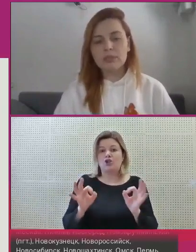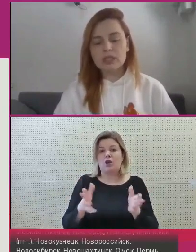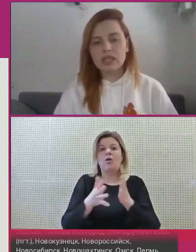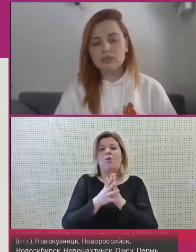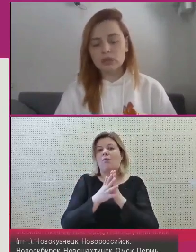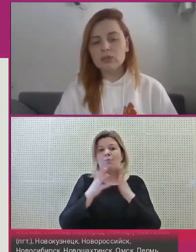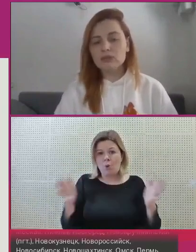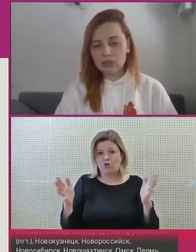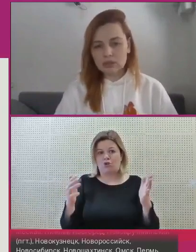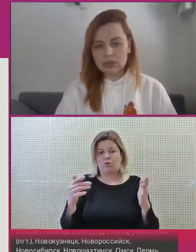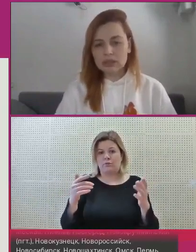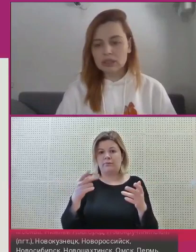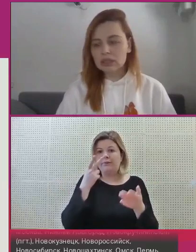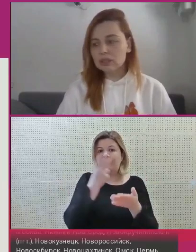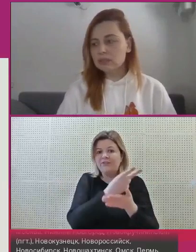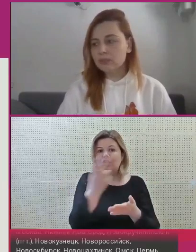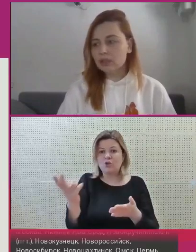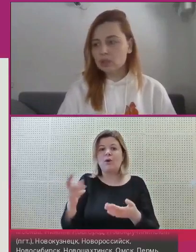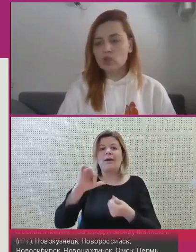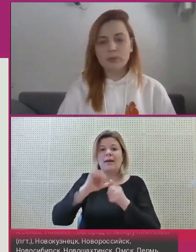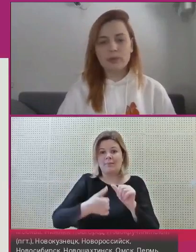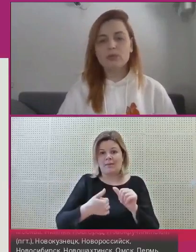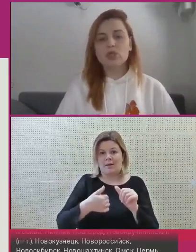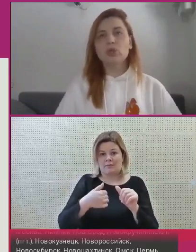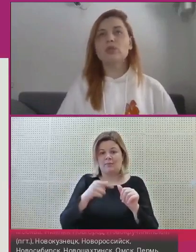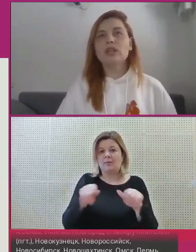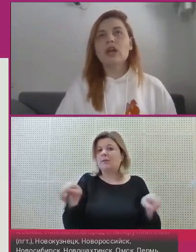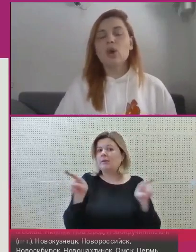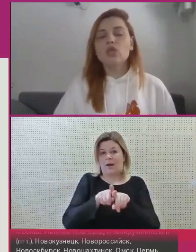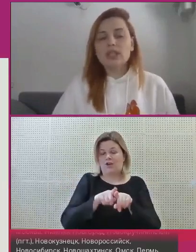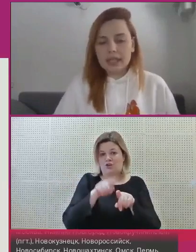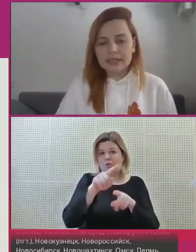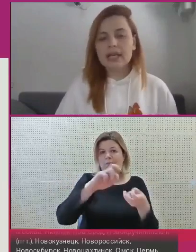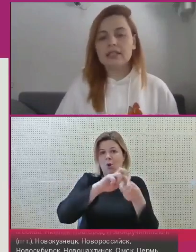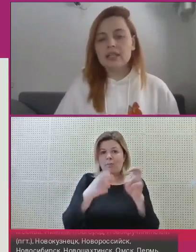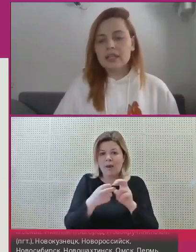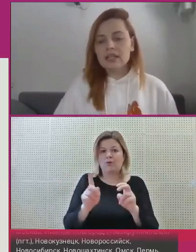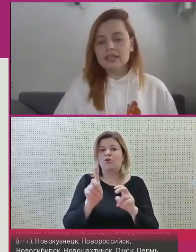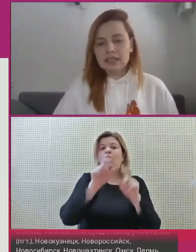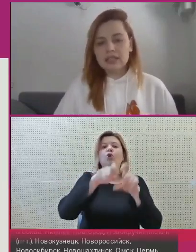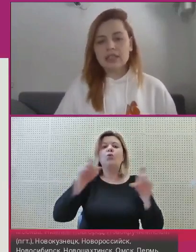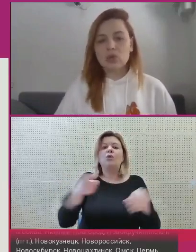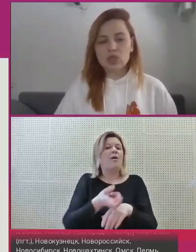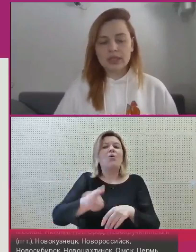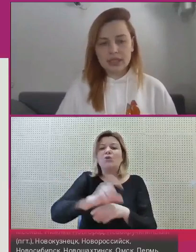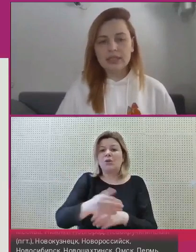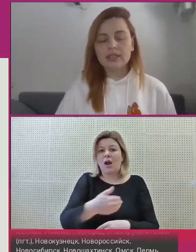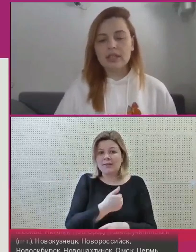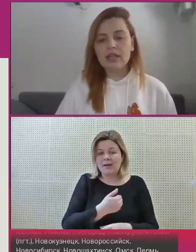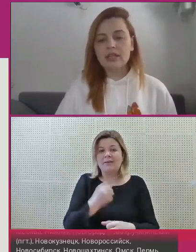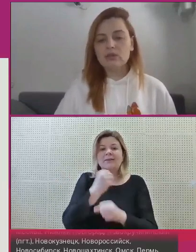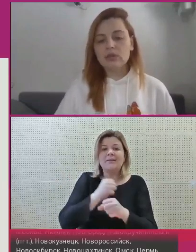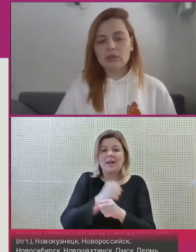в большей степени сталкиваюсь именно вот с той же проблемой, что люди очень хотят сделать хорошее